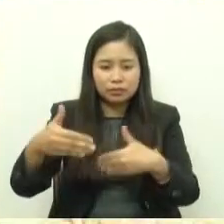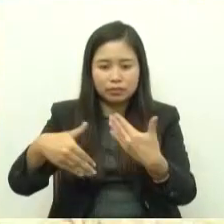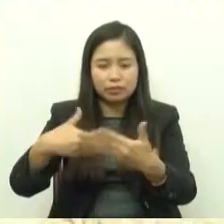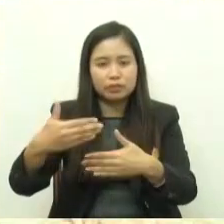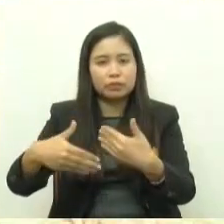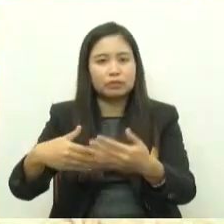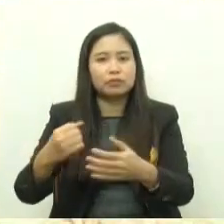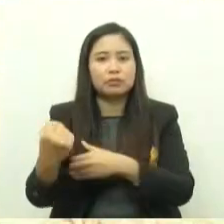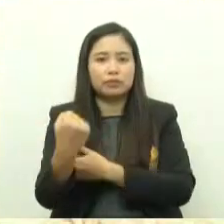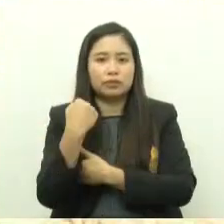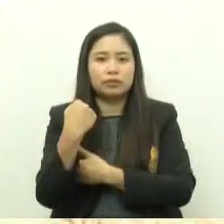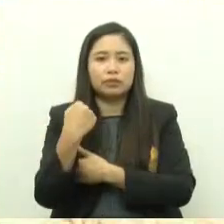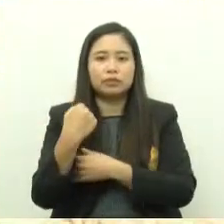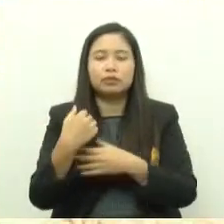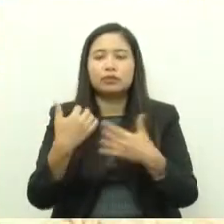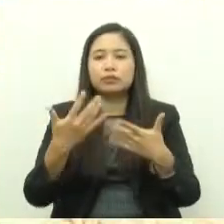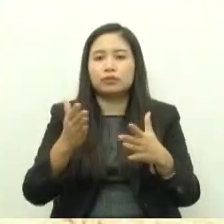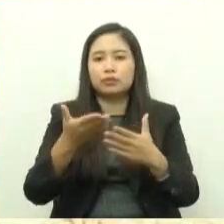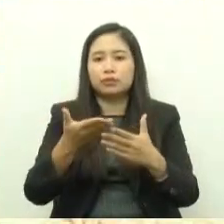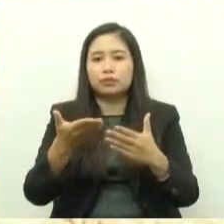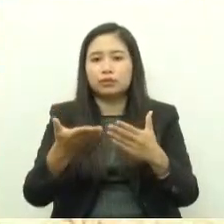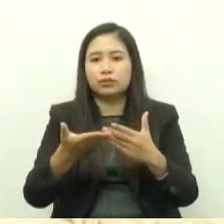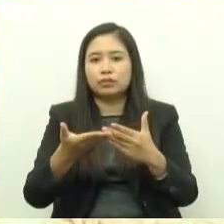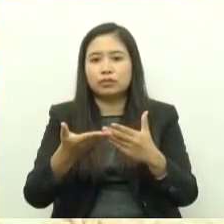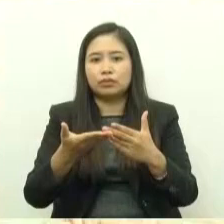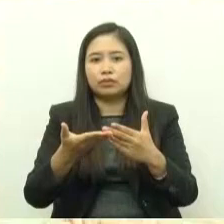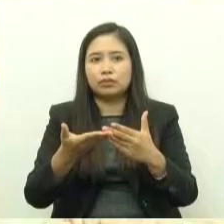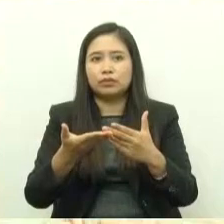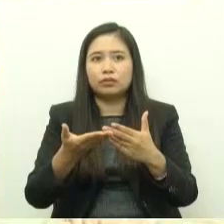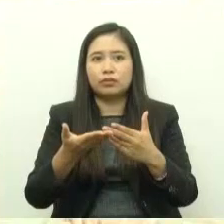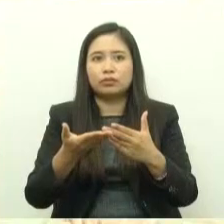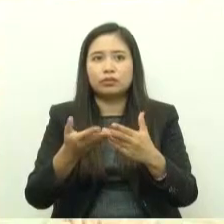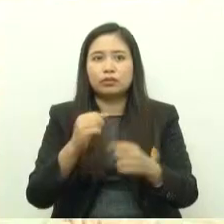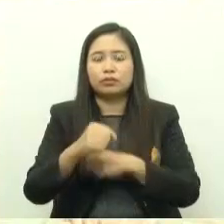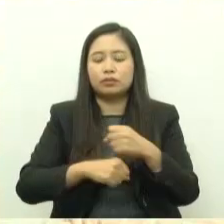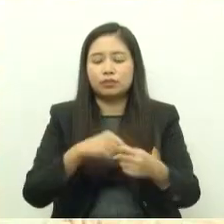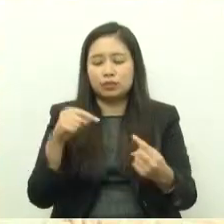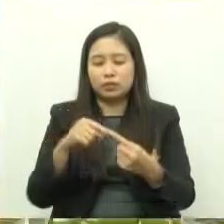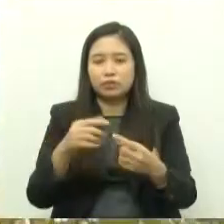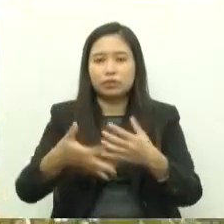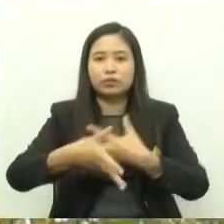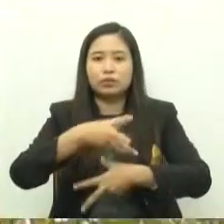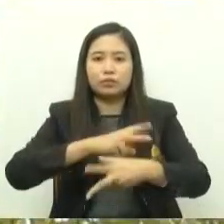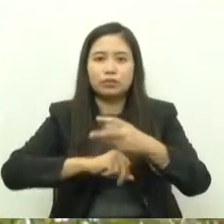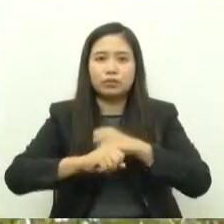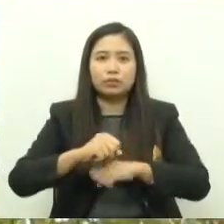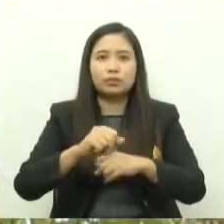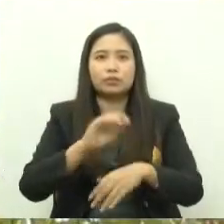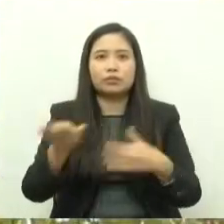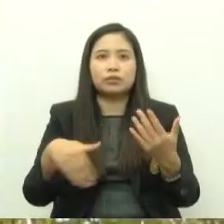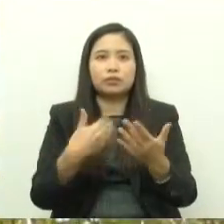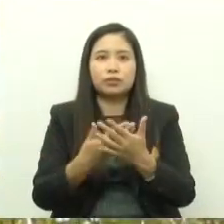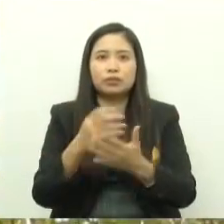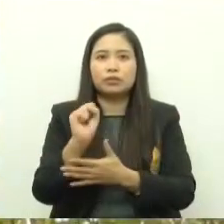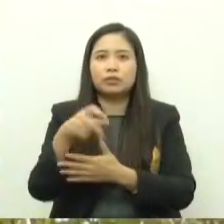ผมครับในช่วงต่อไปนะครับตอนนี้เราอยู่ในธีมของงานศิลปกรรมจะขออนุญาตขอให้ท่านผอสพปน